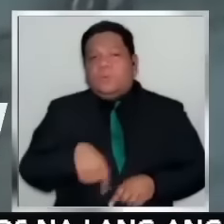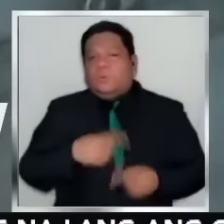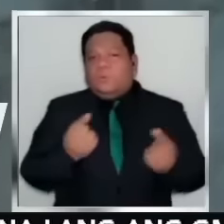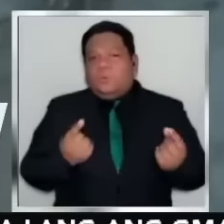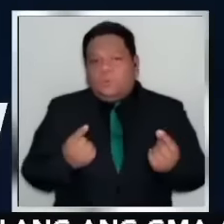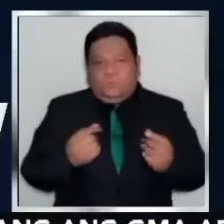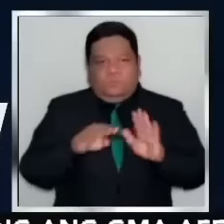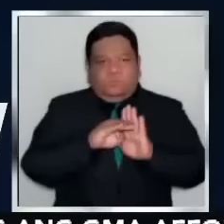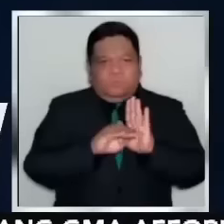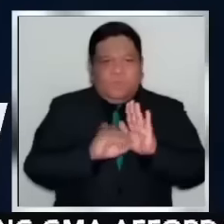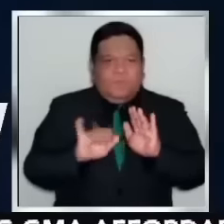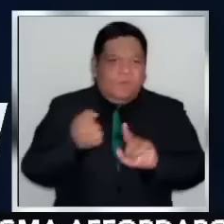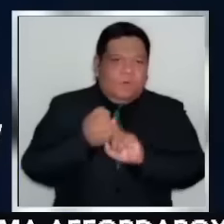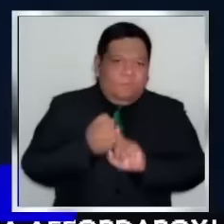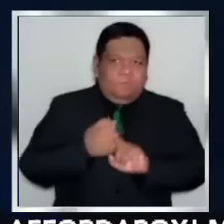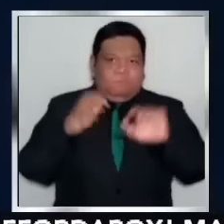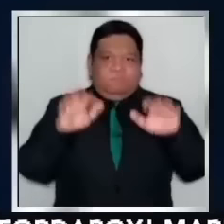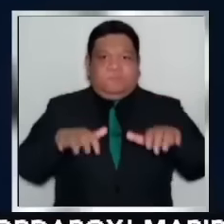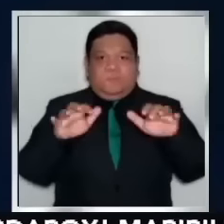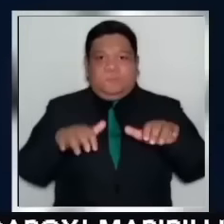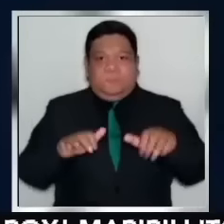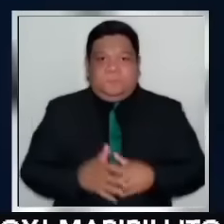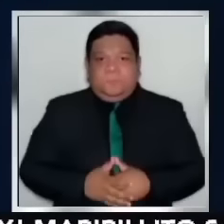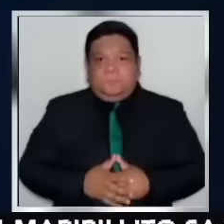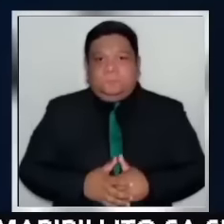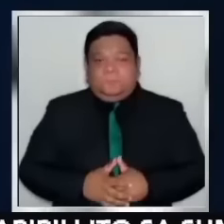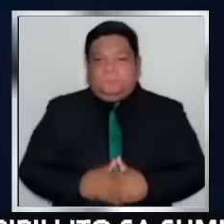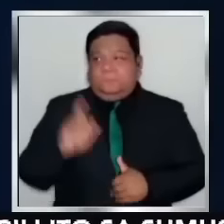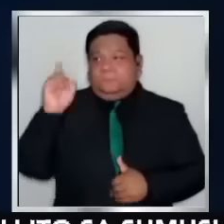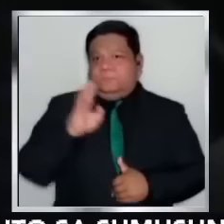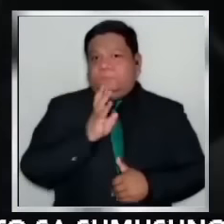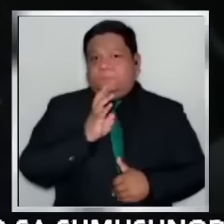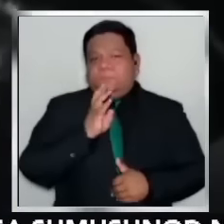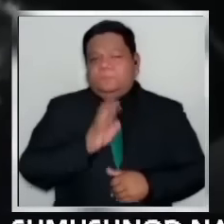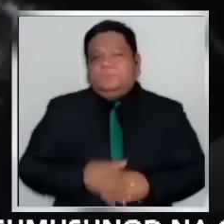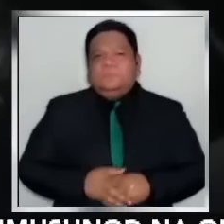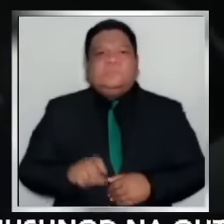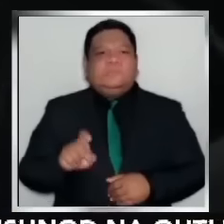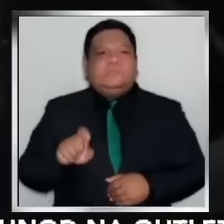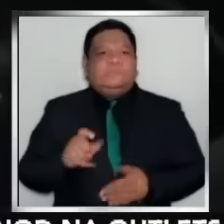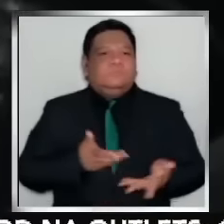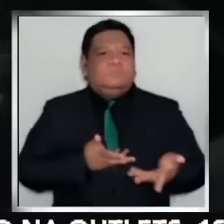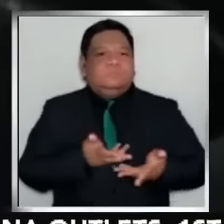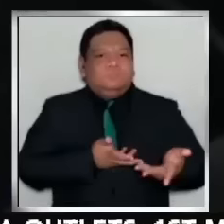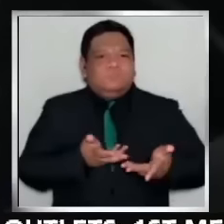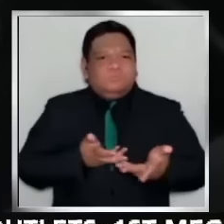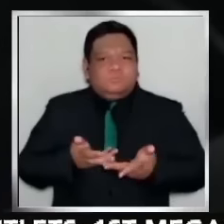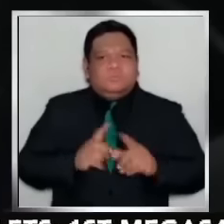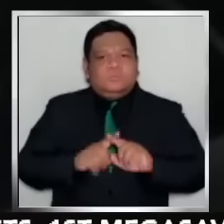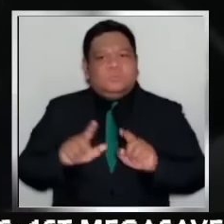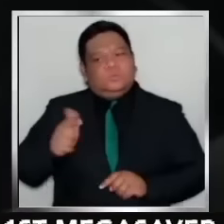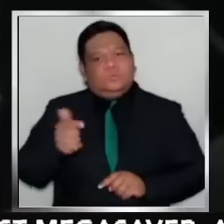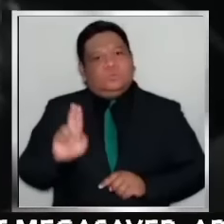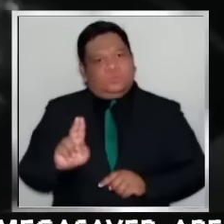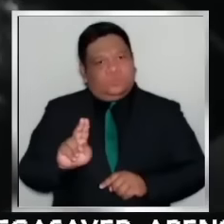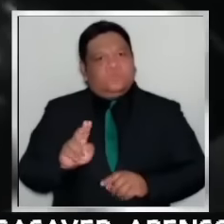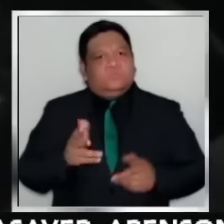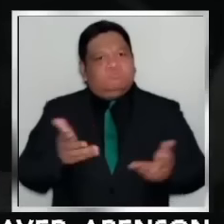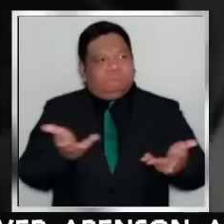sakuna. Kailangan natin magkipag-ugnayan at makipagtulungan ang mga LGUs sa tulong, lalo na under the leadership